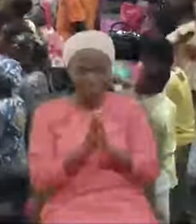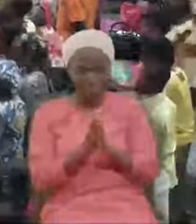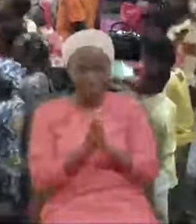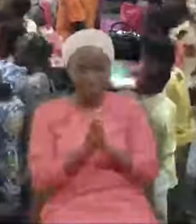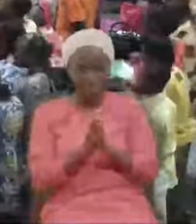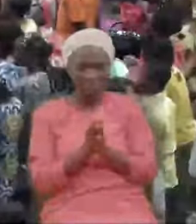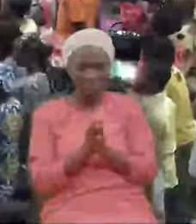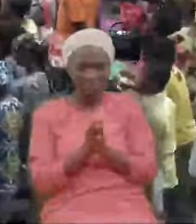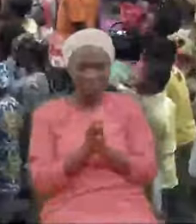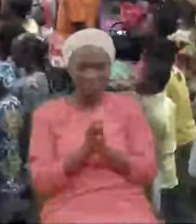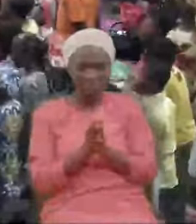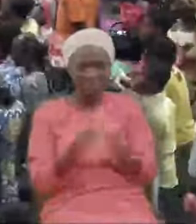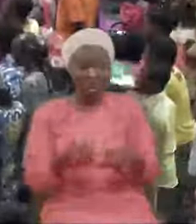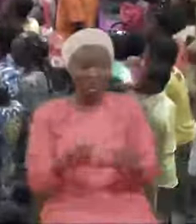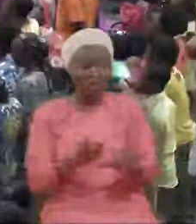La percée.